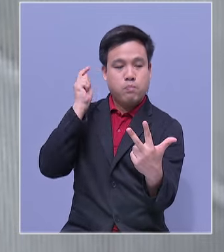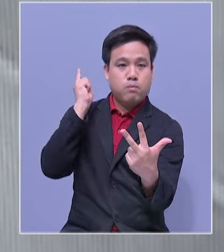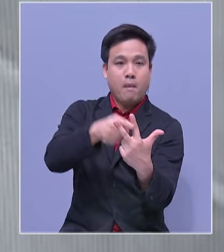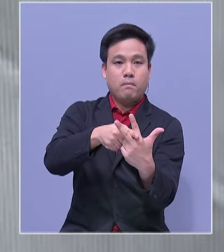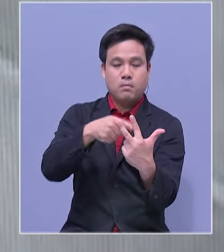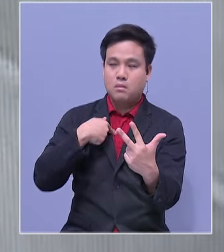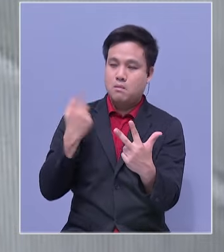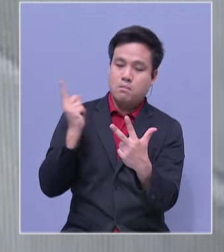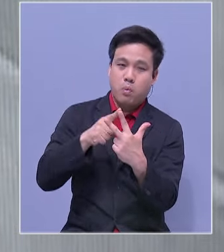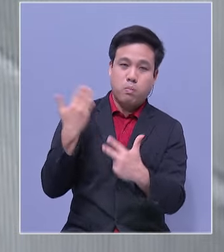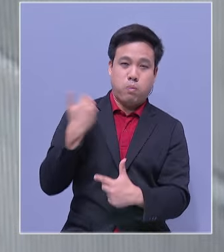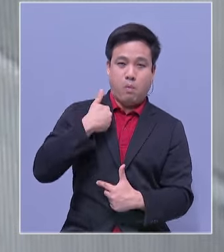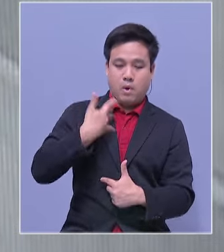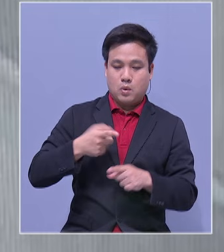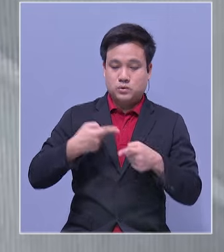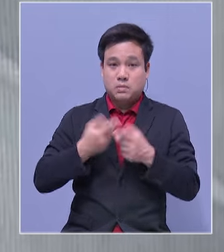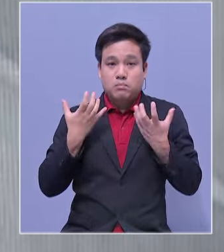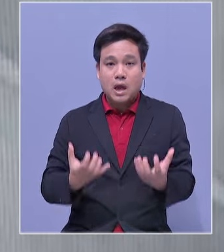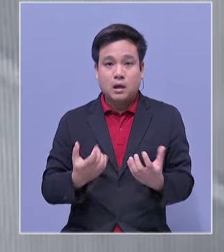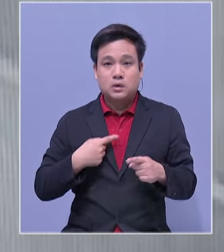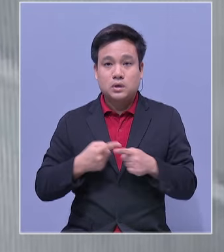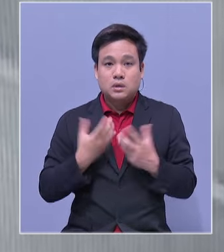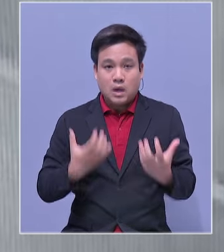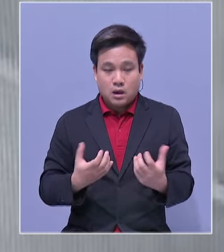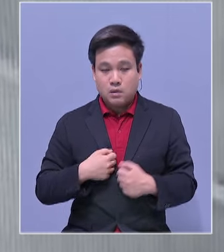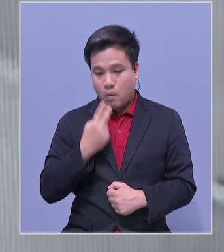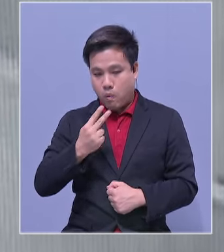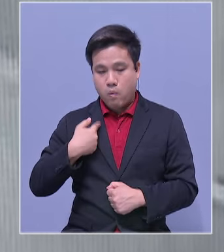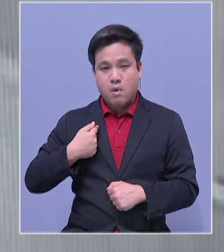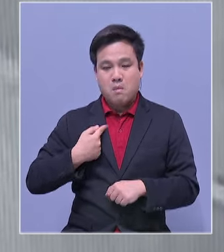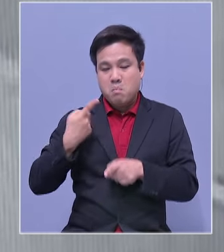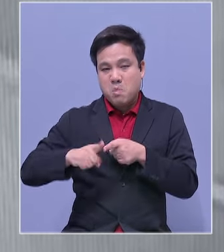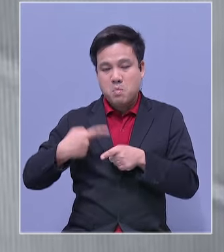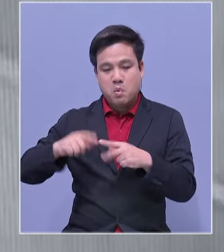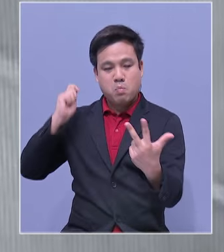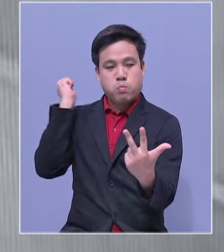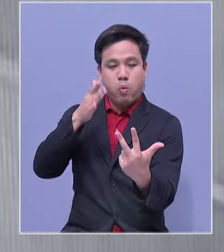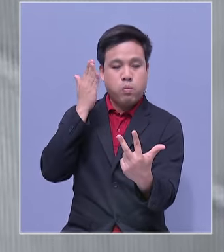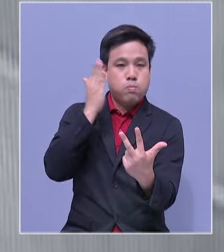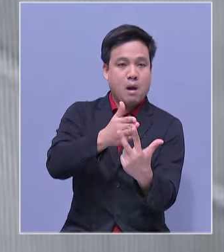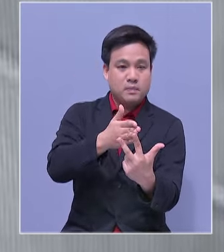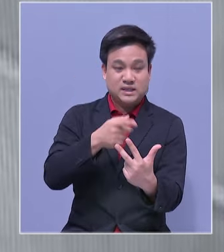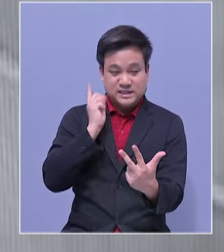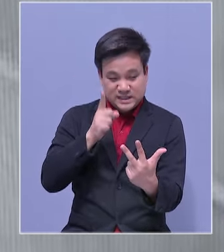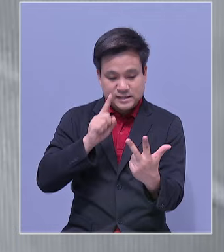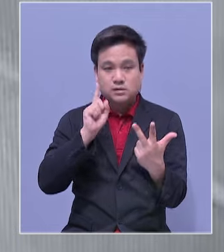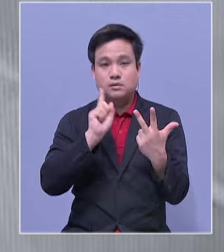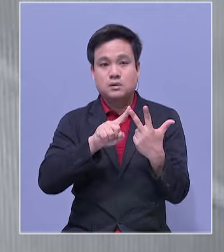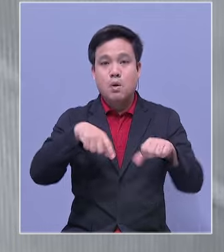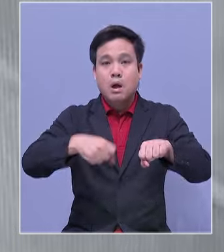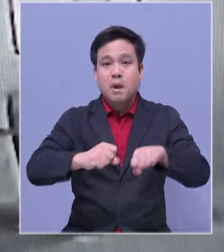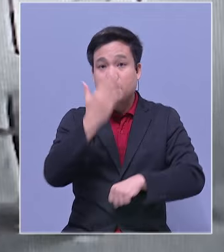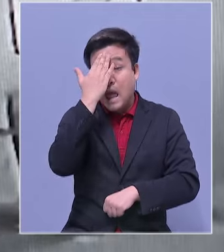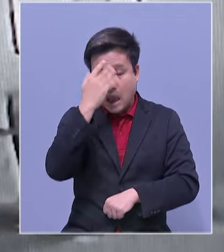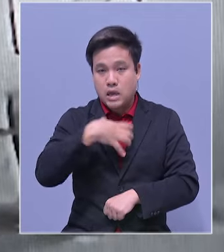สาหัสเนี่ยค่ะจังวะนี้นะคะวิ่งเขไปปิดปลามีดใส่เเนี่ยแล้วไปโดนคือตั้งใจจะให้โดนคนขี่แต่ไม่